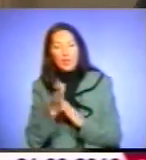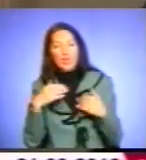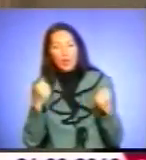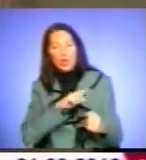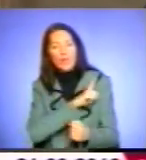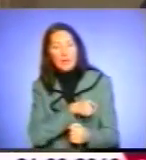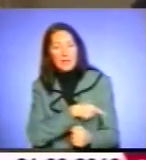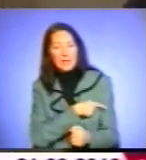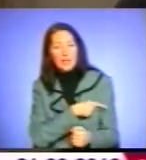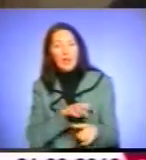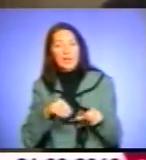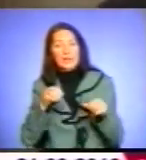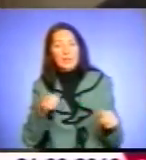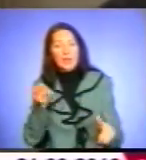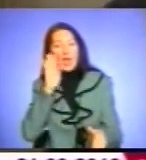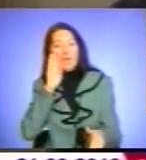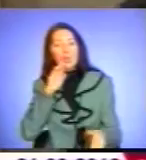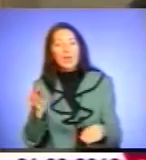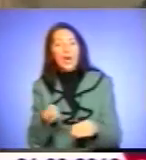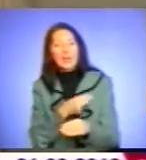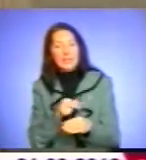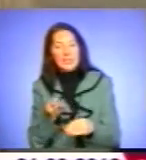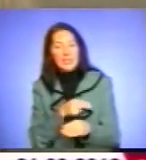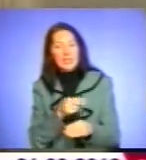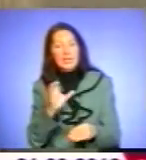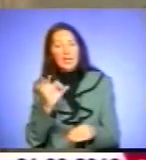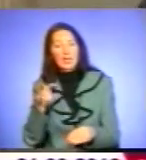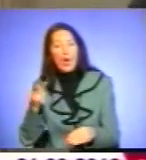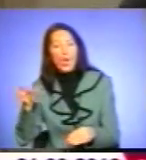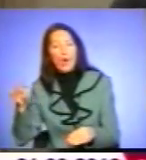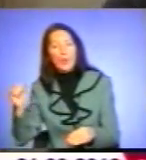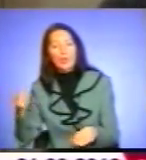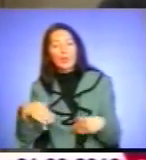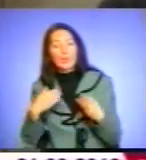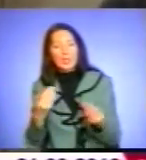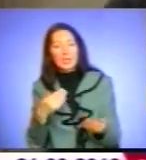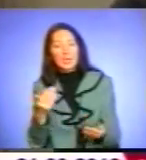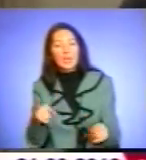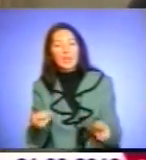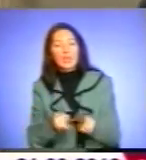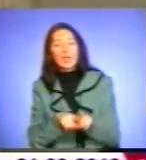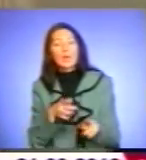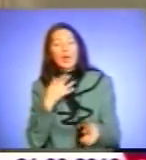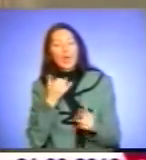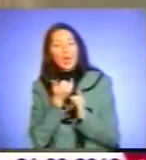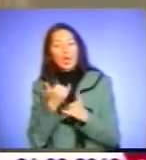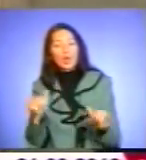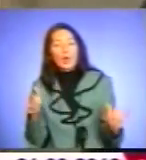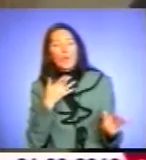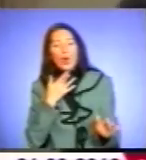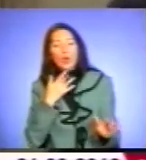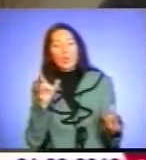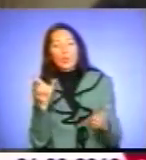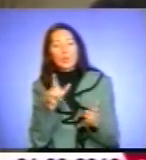Земля і вода зцілила його Соломійку і наділила її таким чудовим співом, такою артистичністю, тому що